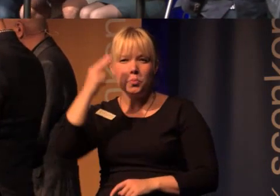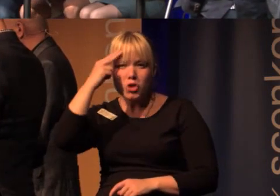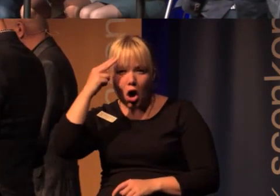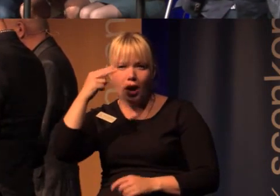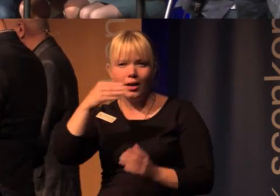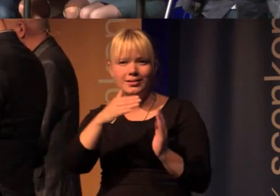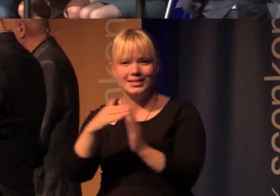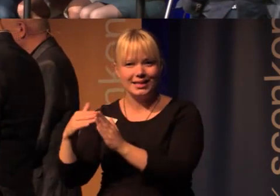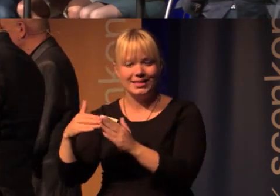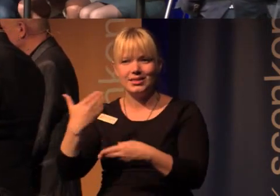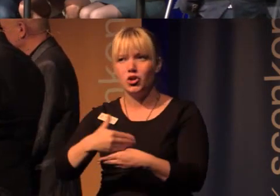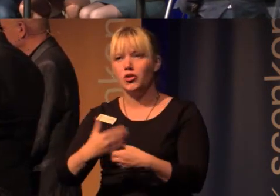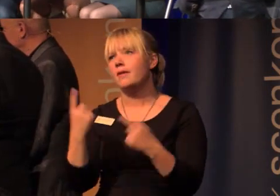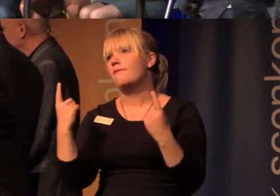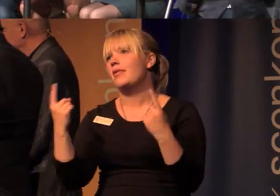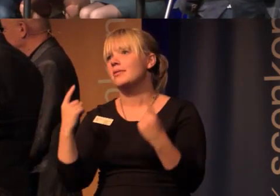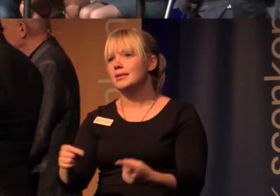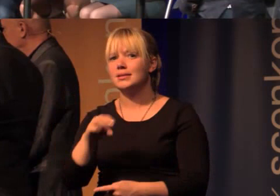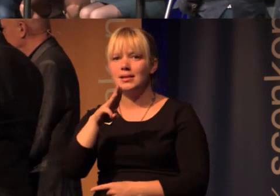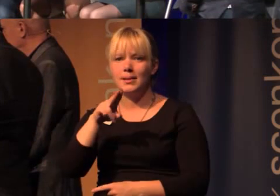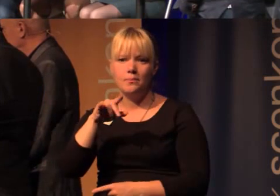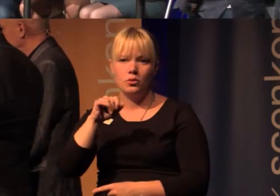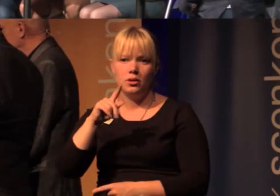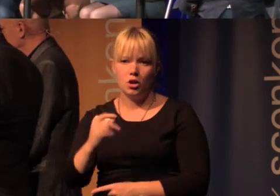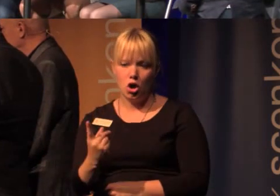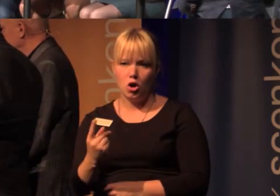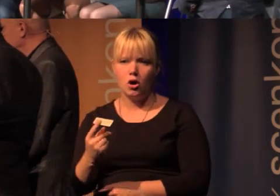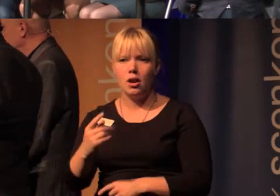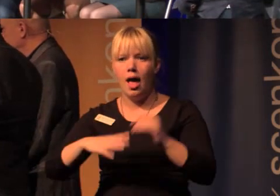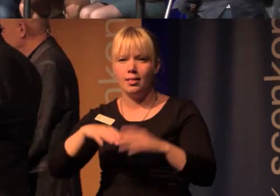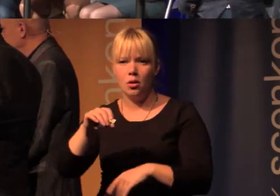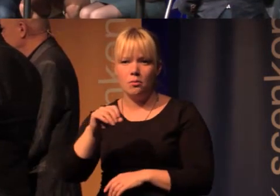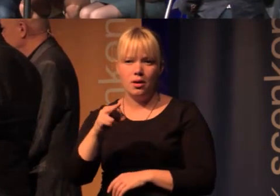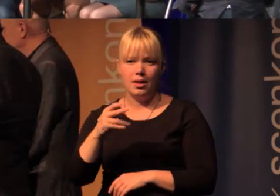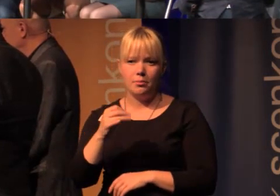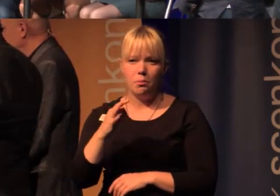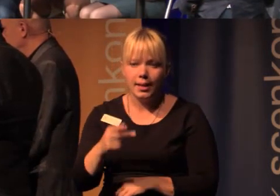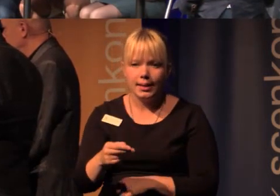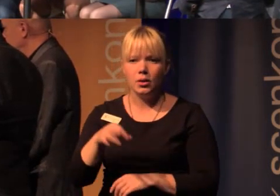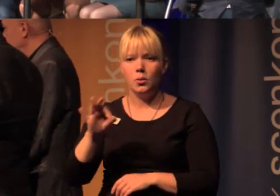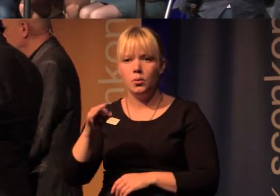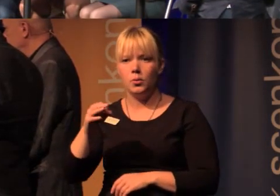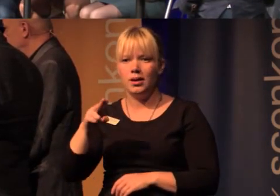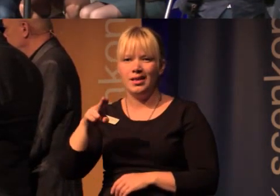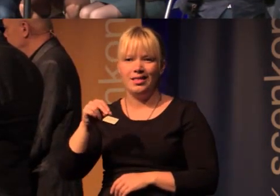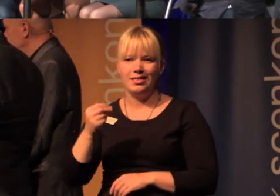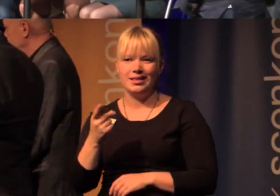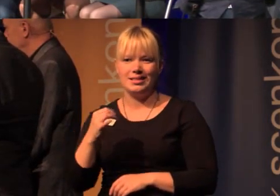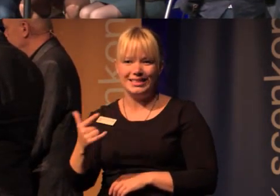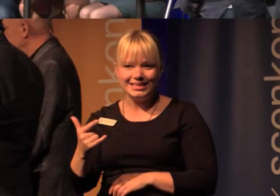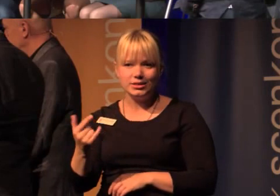musikal som handlar om just Weimarrepubliken och hur den bröts ner och hur nazisterna tog över ganska nyligen. Det är någonting